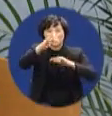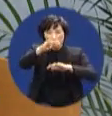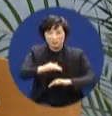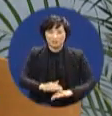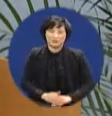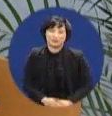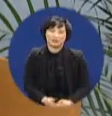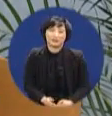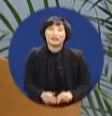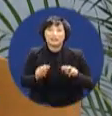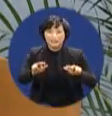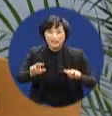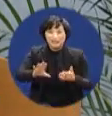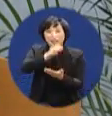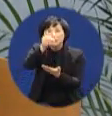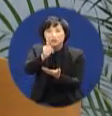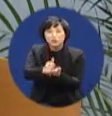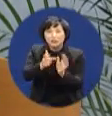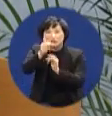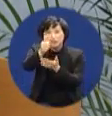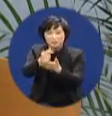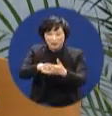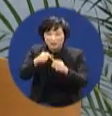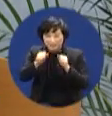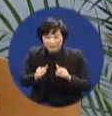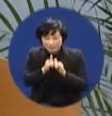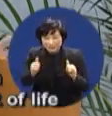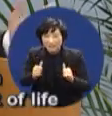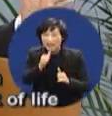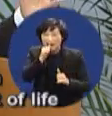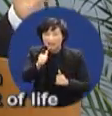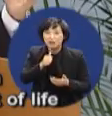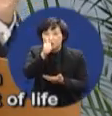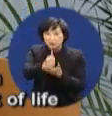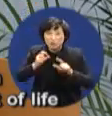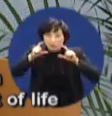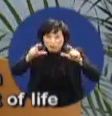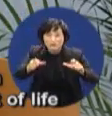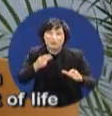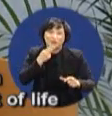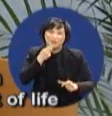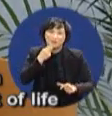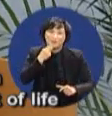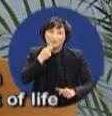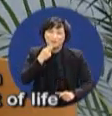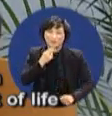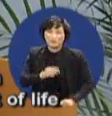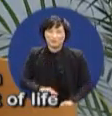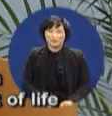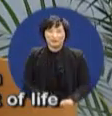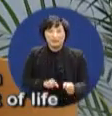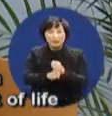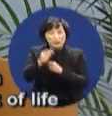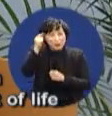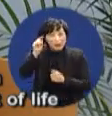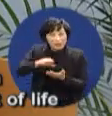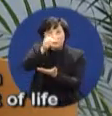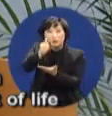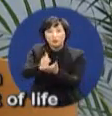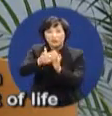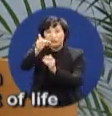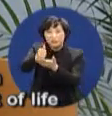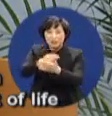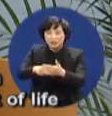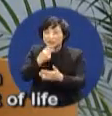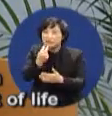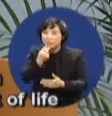그러므로 이제 그리스도 예수 안에 있는 자에게는 결코 정죄함이 없나니 이는 그리스도 예수 안에 있는